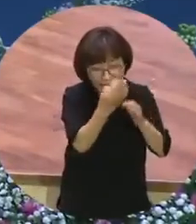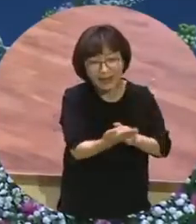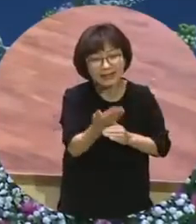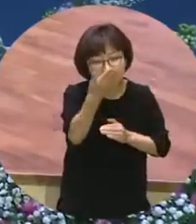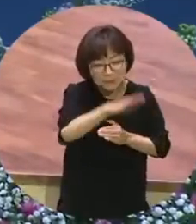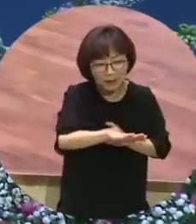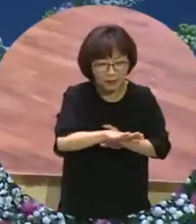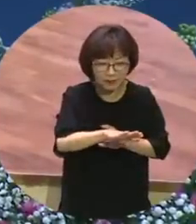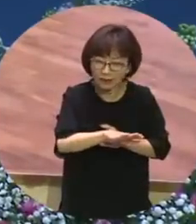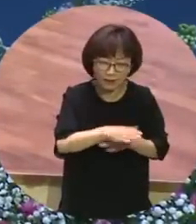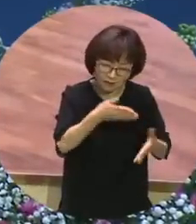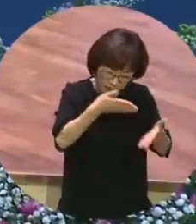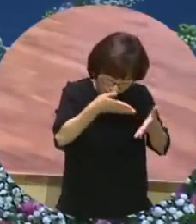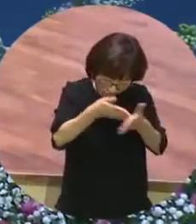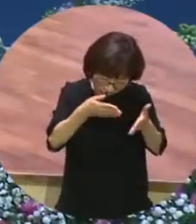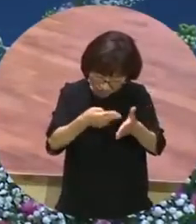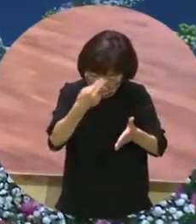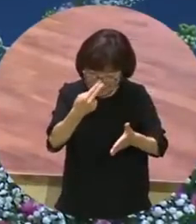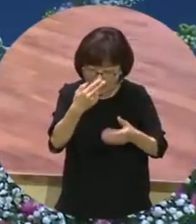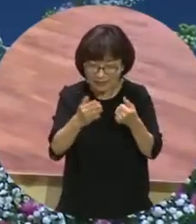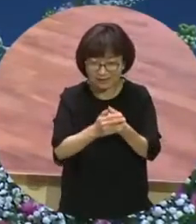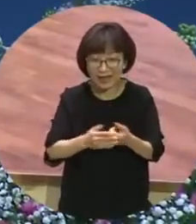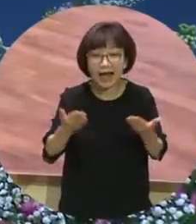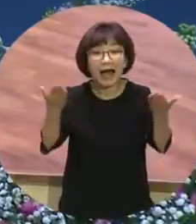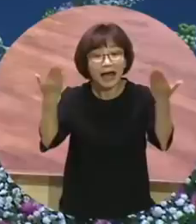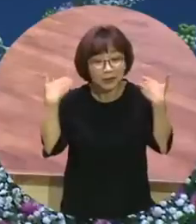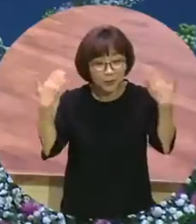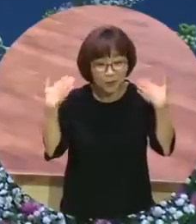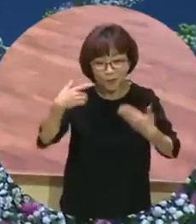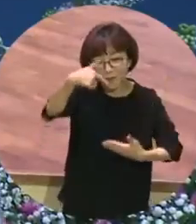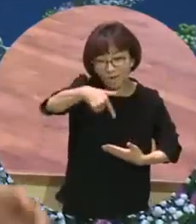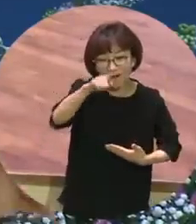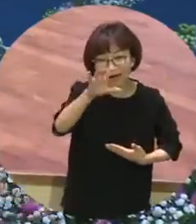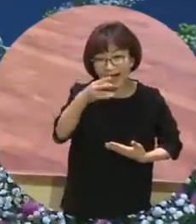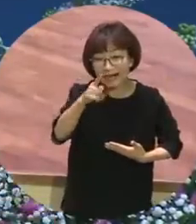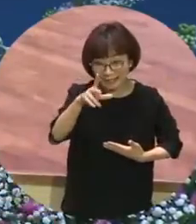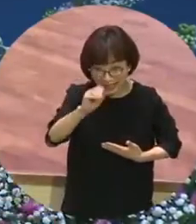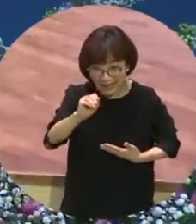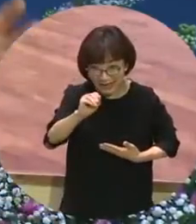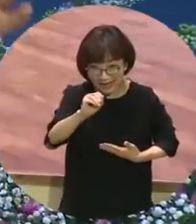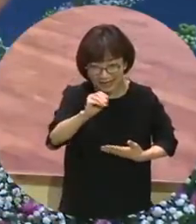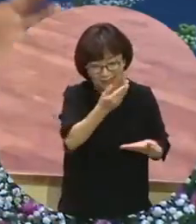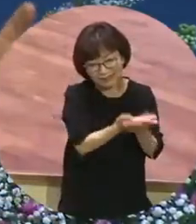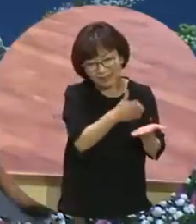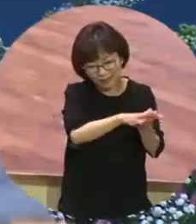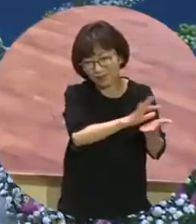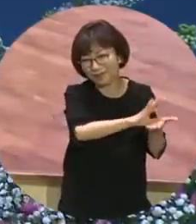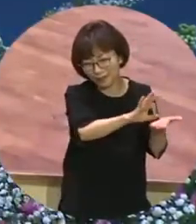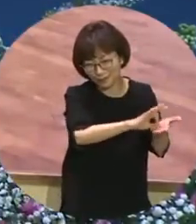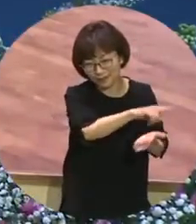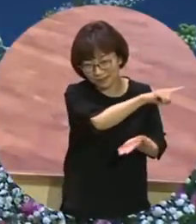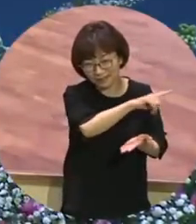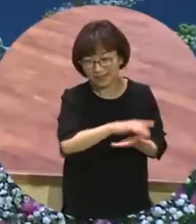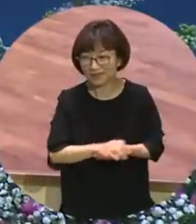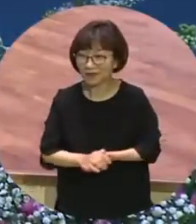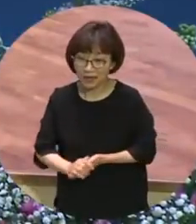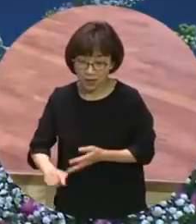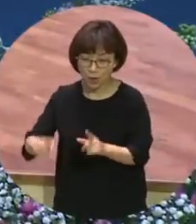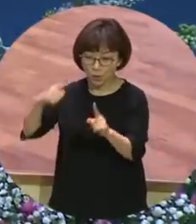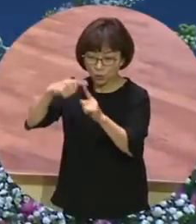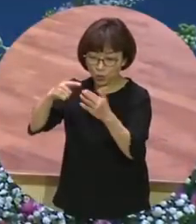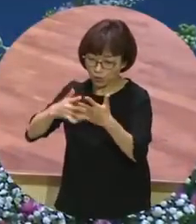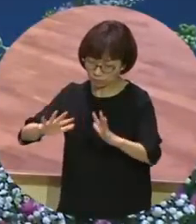됐다. 할 수 없이 학교 사가지고 강당을 개조해서 쓰는 거예요. 여러분, 성전을 새로 지어가지고 건축한다. 이거는